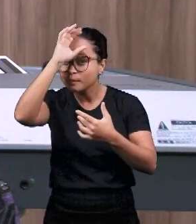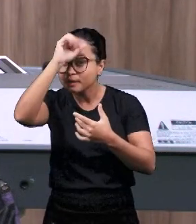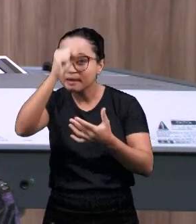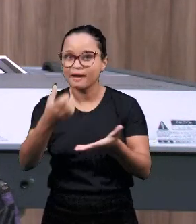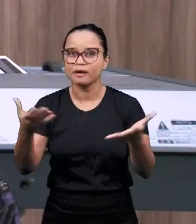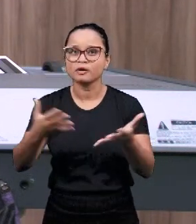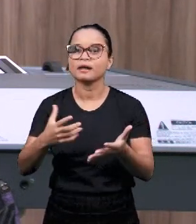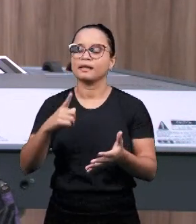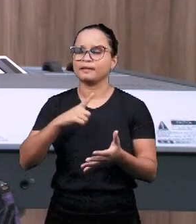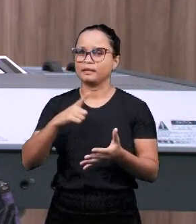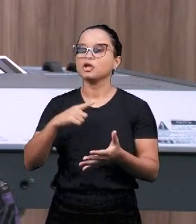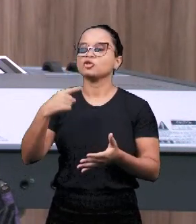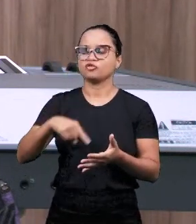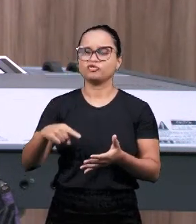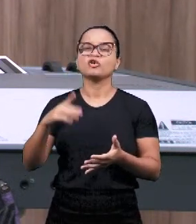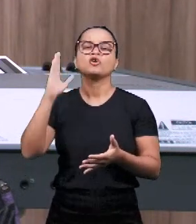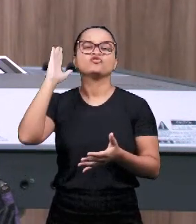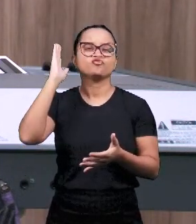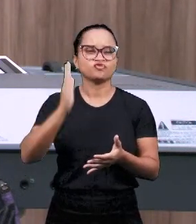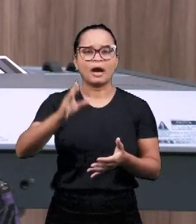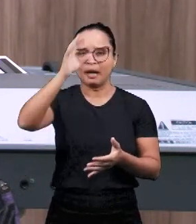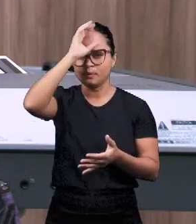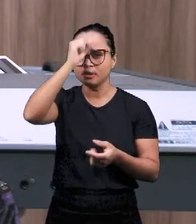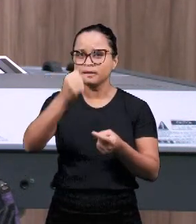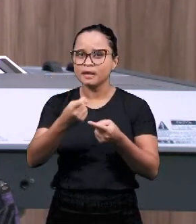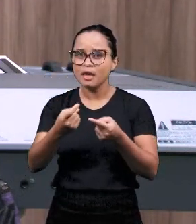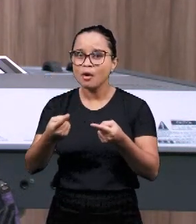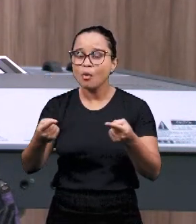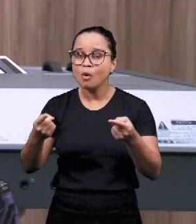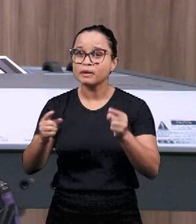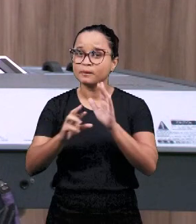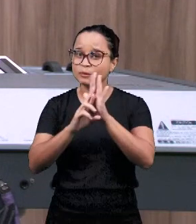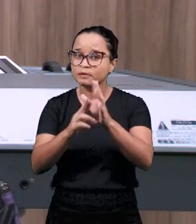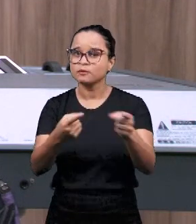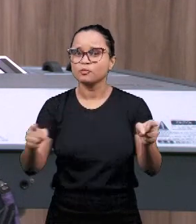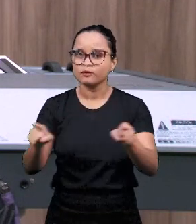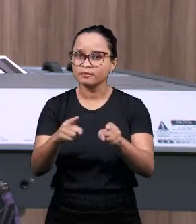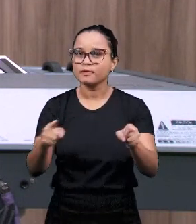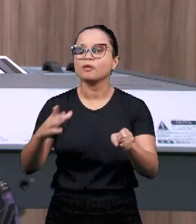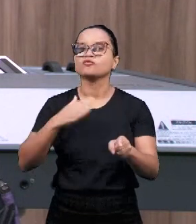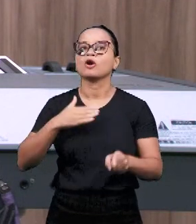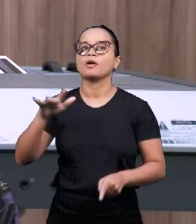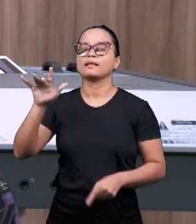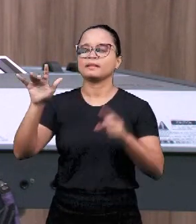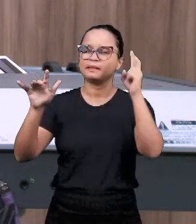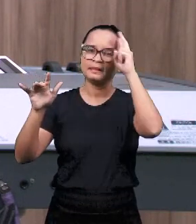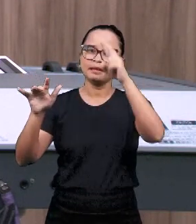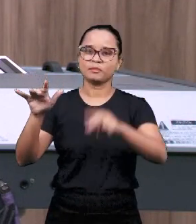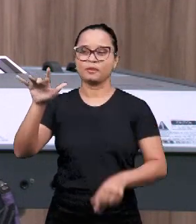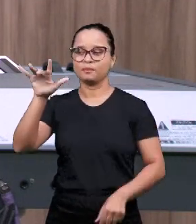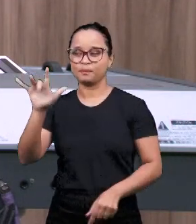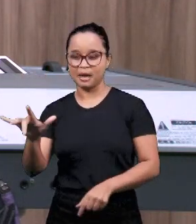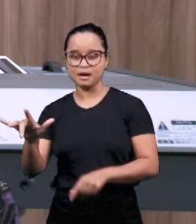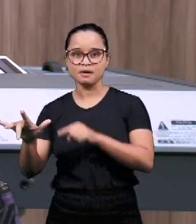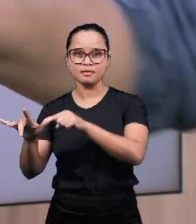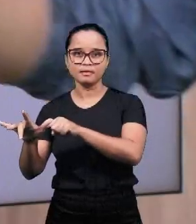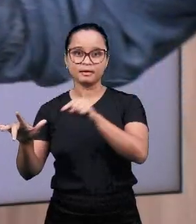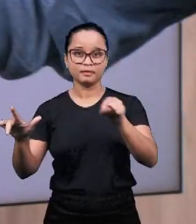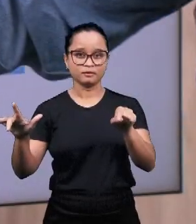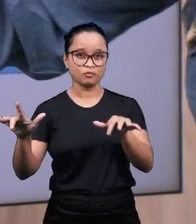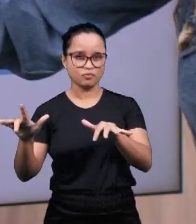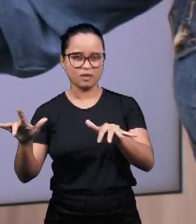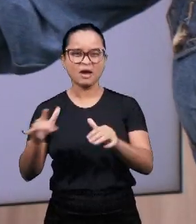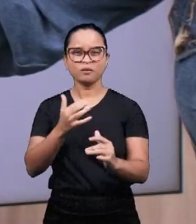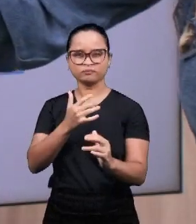les notes et les tons, qui est la mélodie, la clé de sol, la main droite. On va le jouer comme la